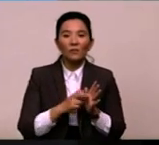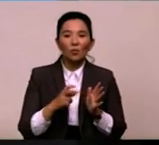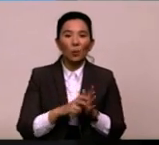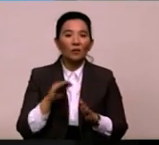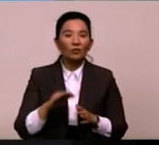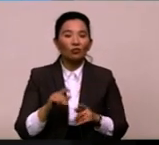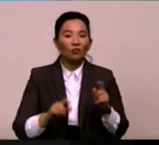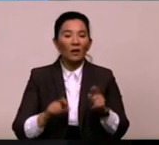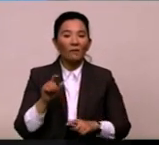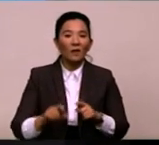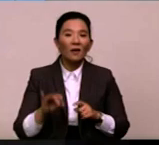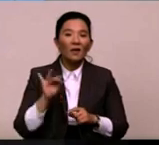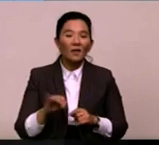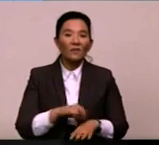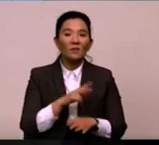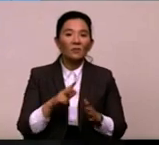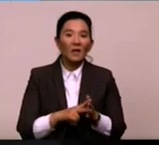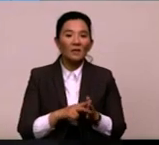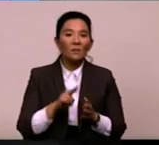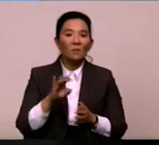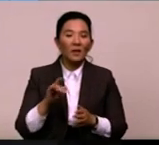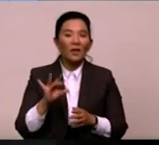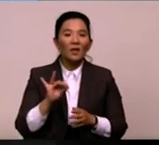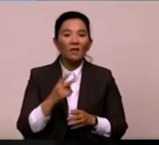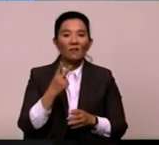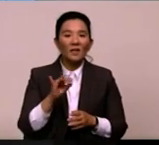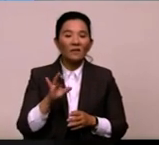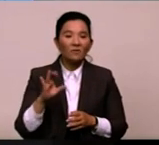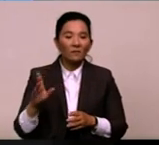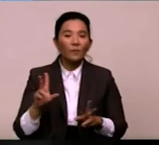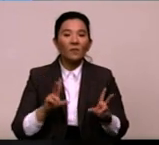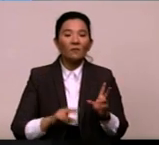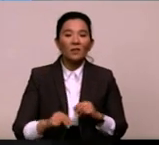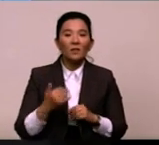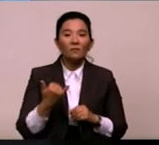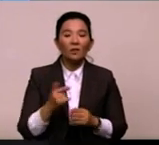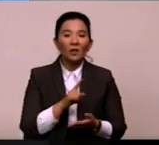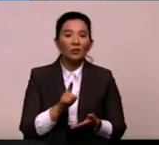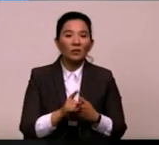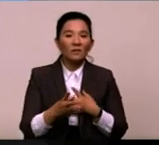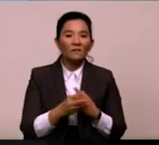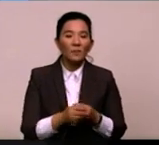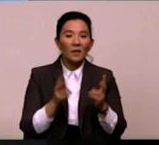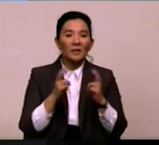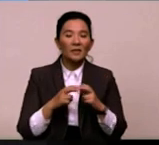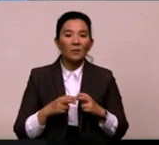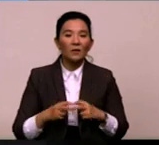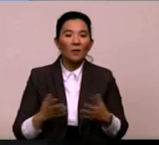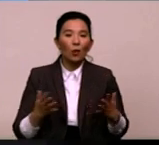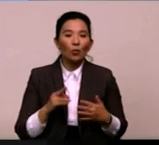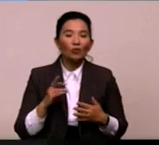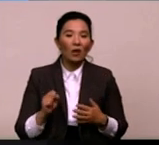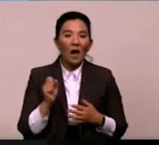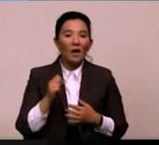тысяч человек и 18 бекств и 2 наибства. Теперь же мы должны с вами разобрать, какое